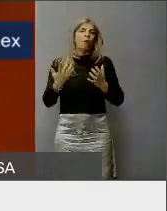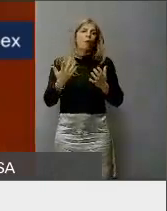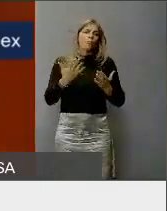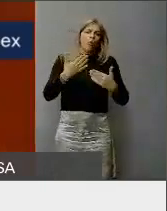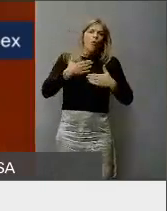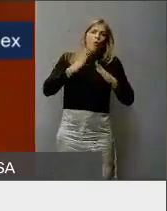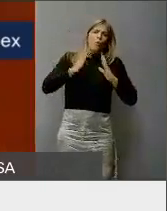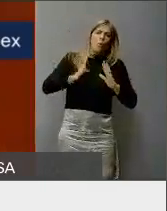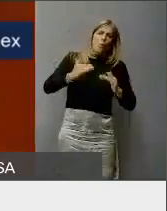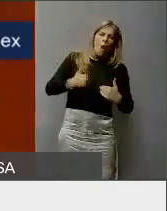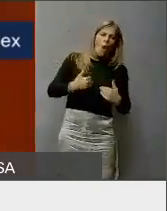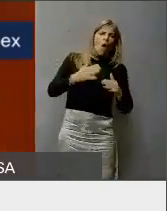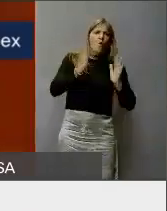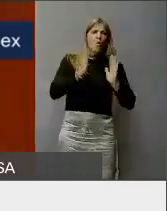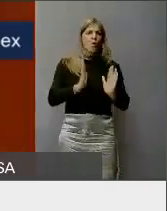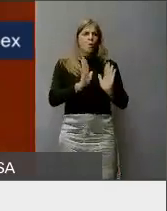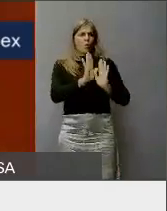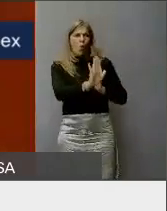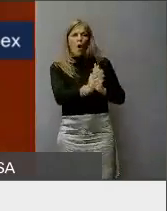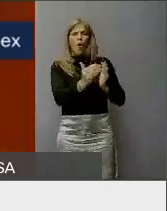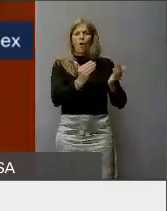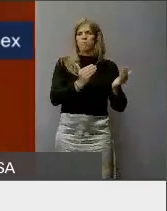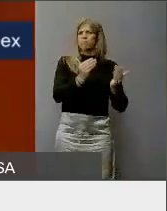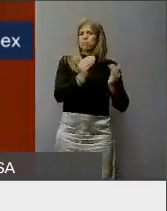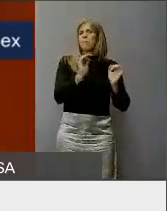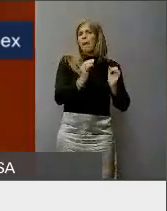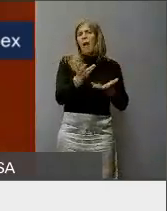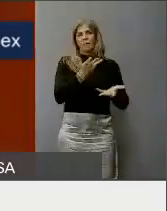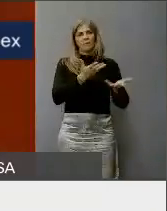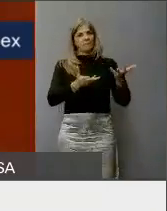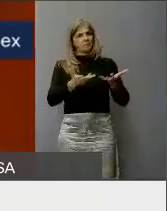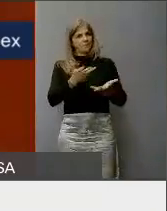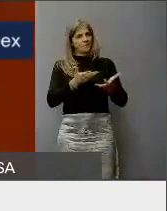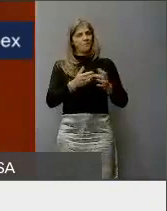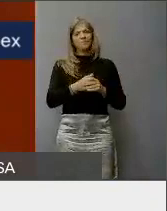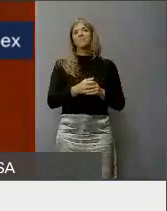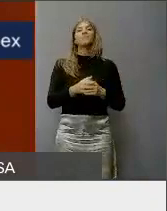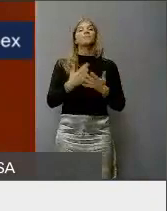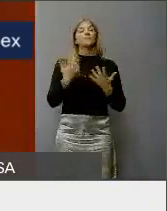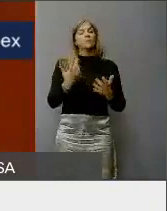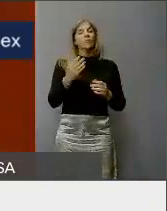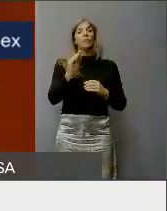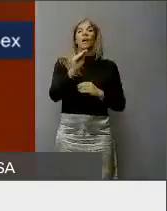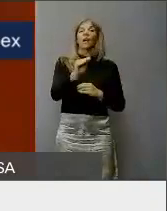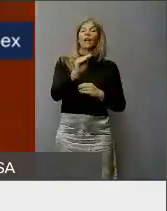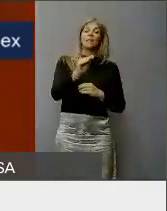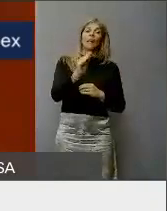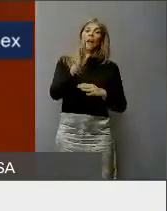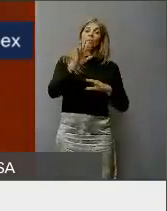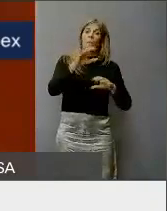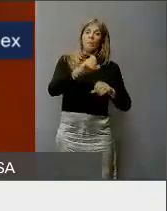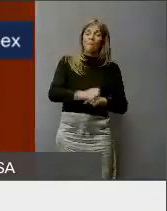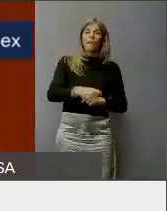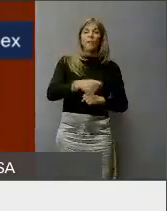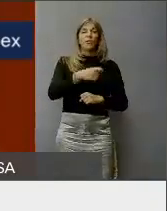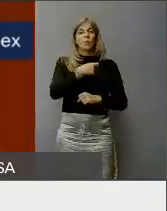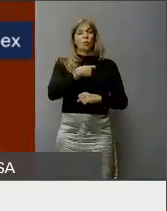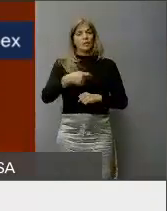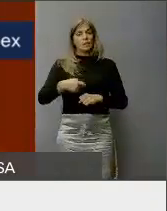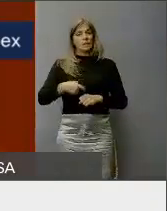gestionale e statutaria pertanto impegniamo il sindaco e la giunta a valutare